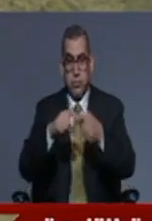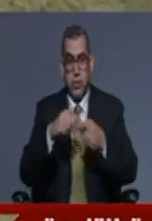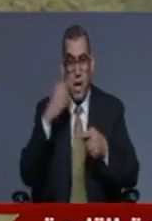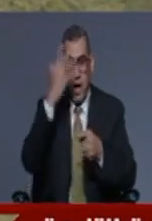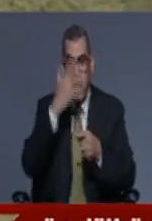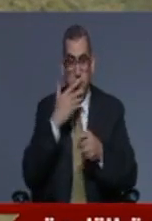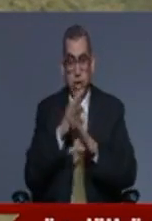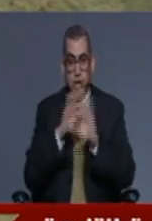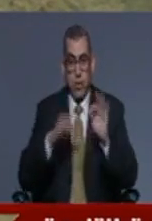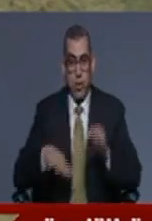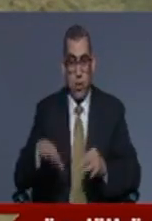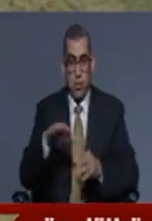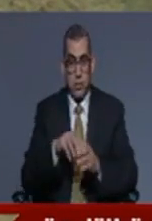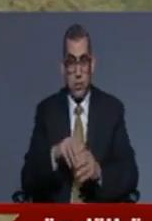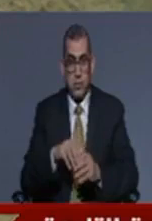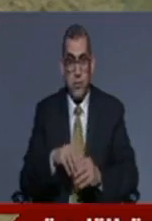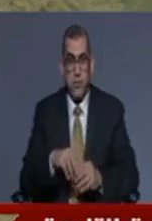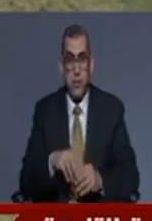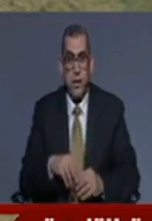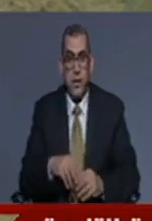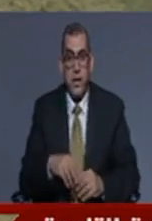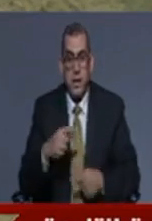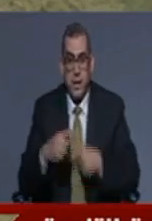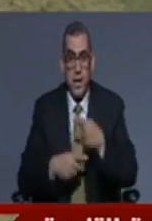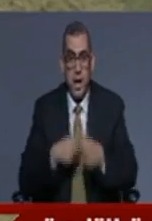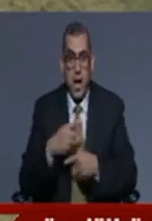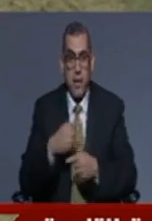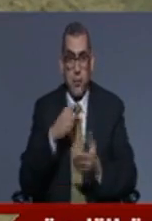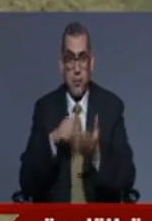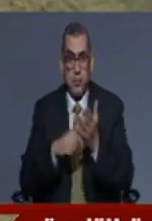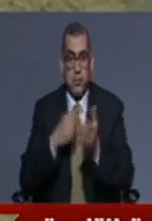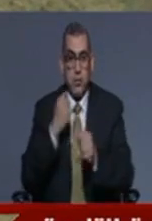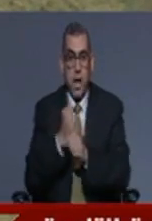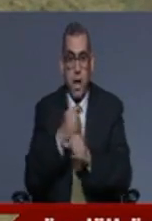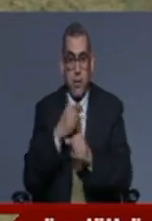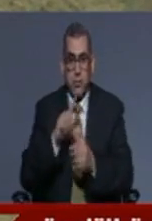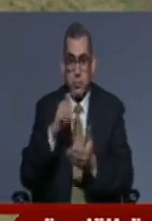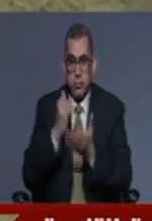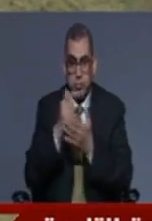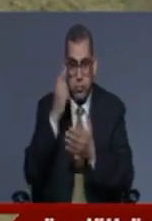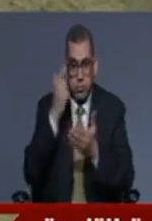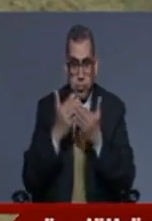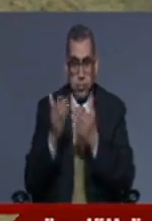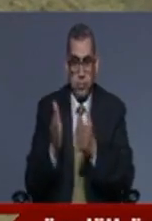الشاملة دائما معنية بسيادة المؤسسات،